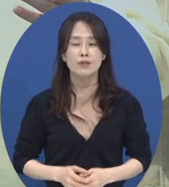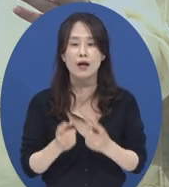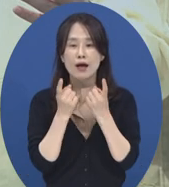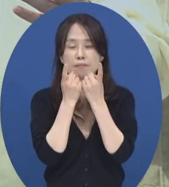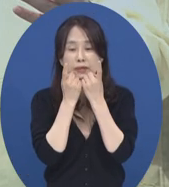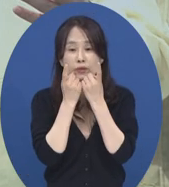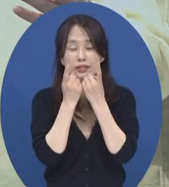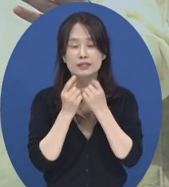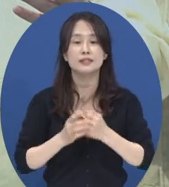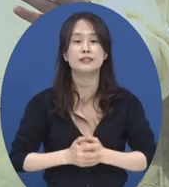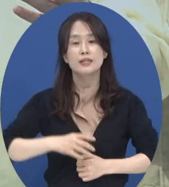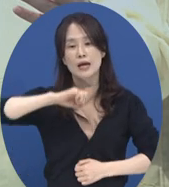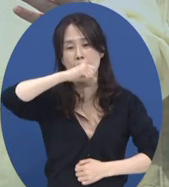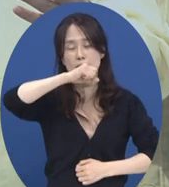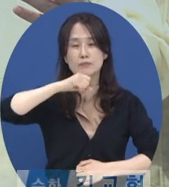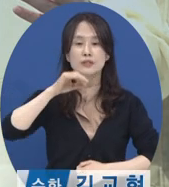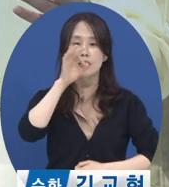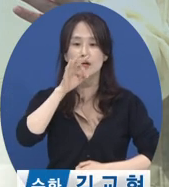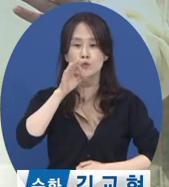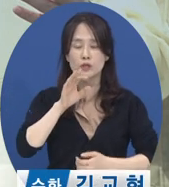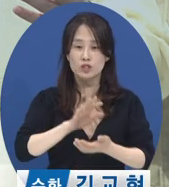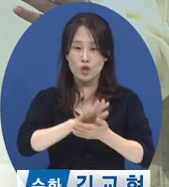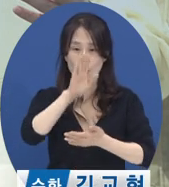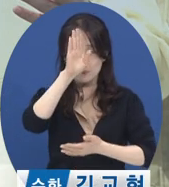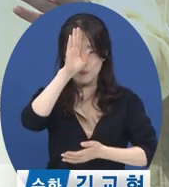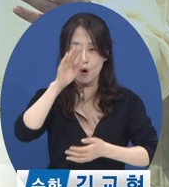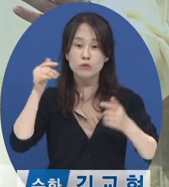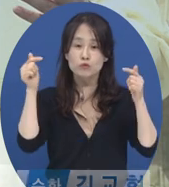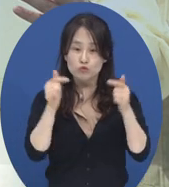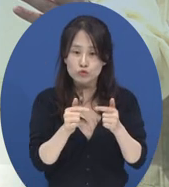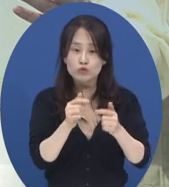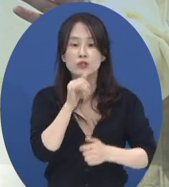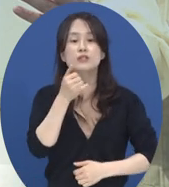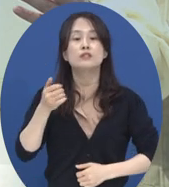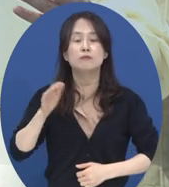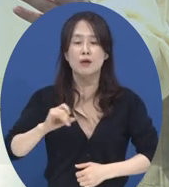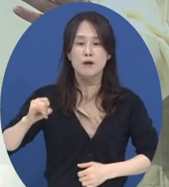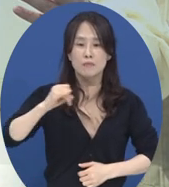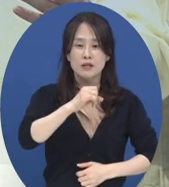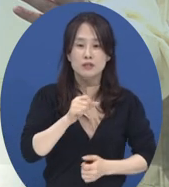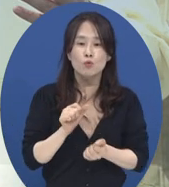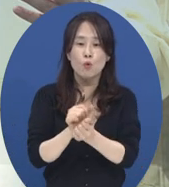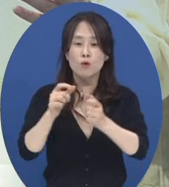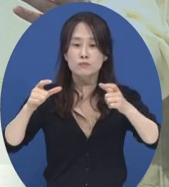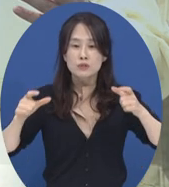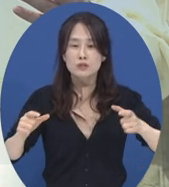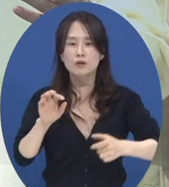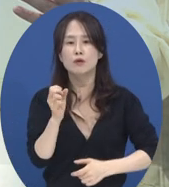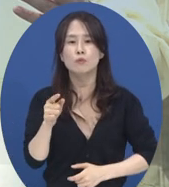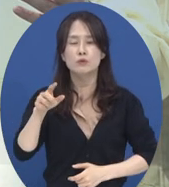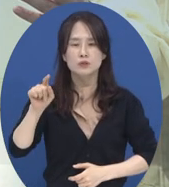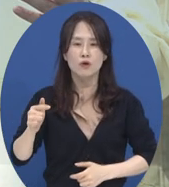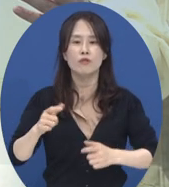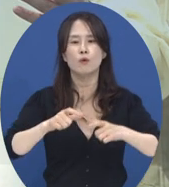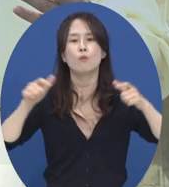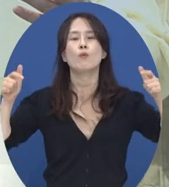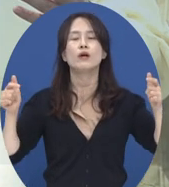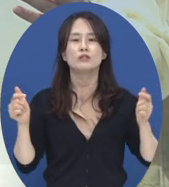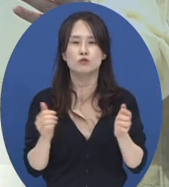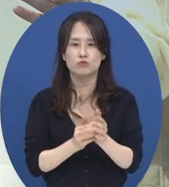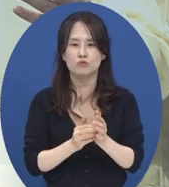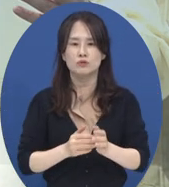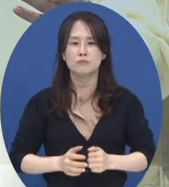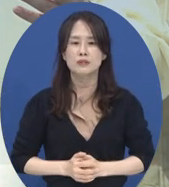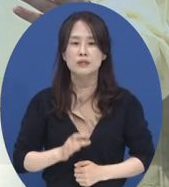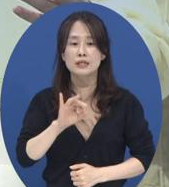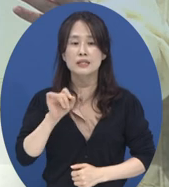야생멧돼지 ASF, 아프리카 돼지열병 발생은 감소하고 있지만 바이러스 오염 지역이 포천까지 확대됐는데요.